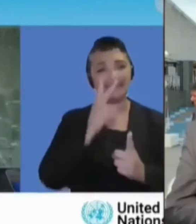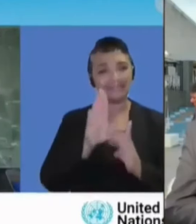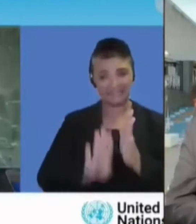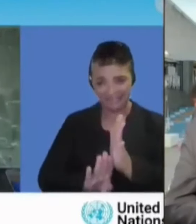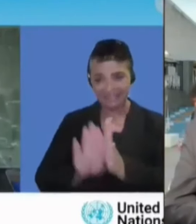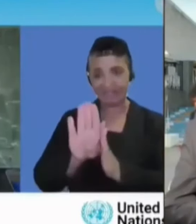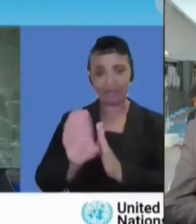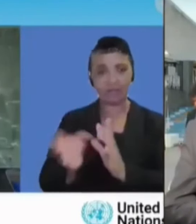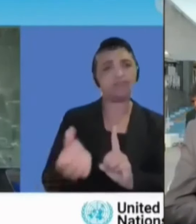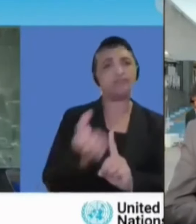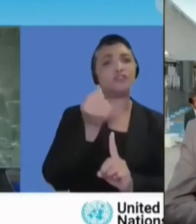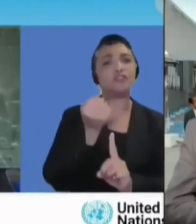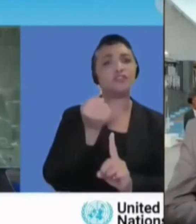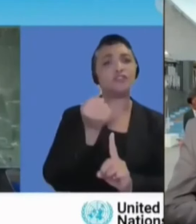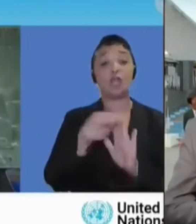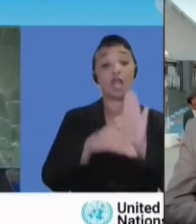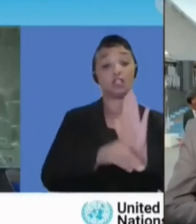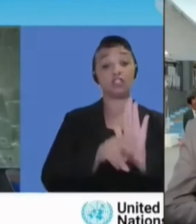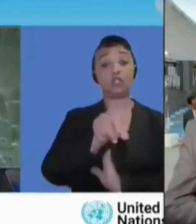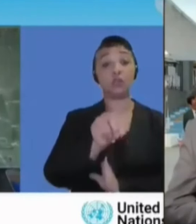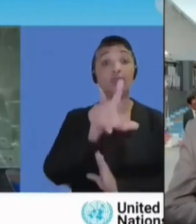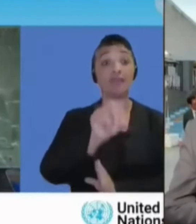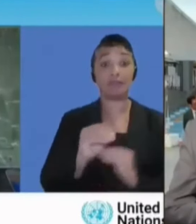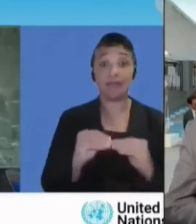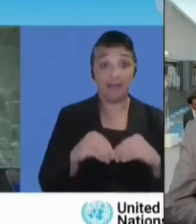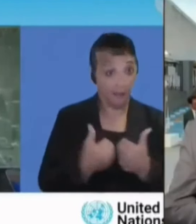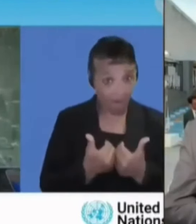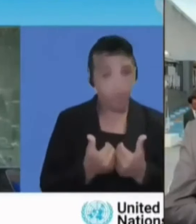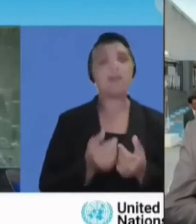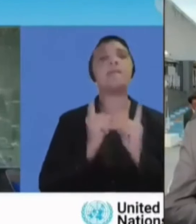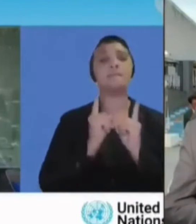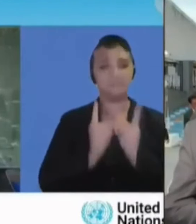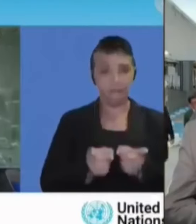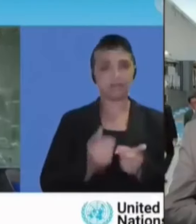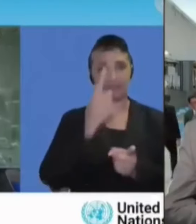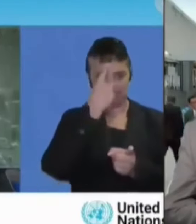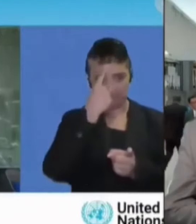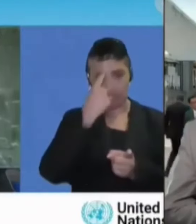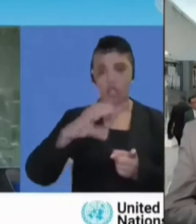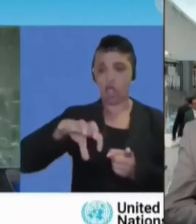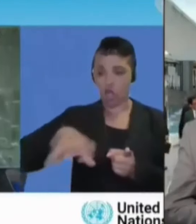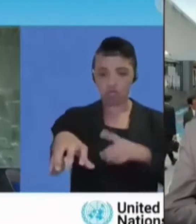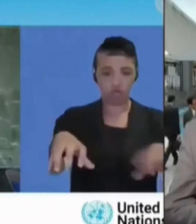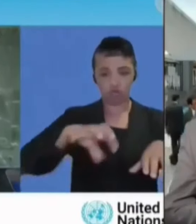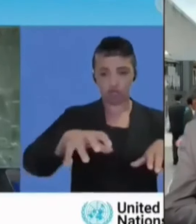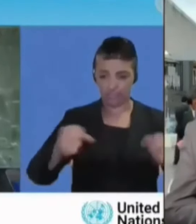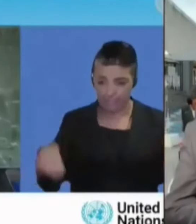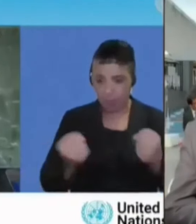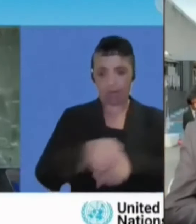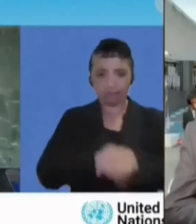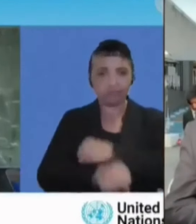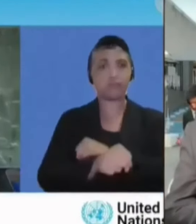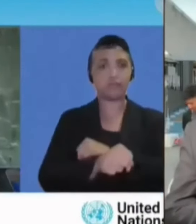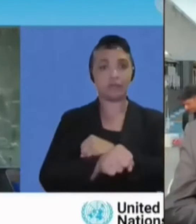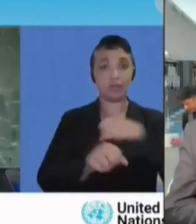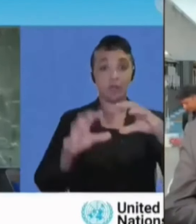menyebutkan bahwa tidak ada hal yang bisa menjustifikasi kekerasan yang dilakukan oleh kelompok Hamas di Israel pada